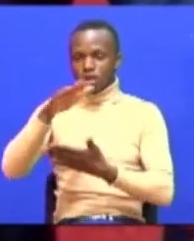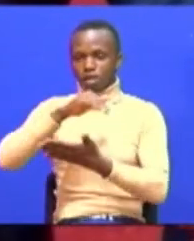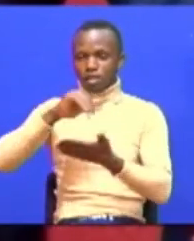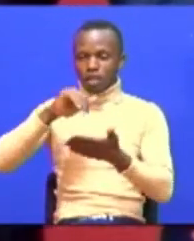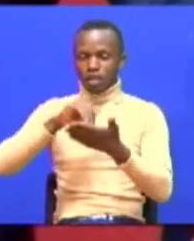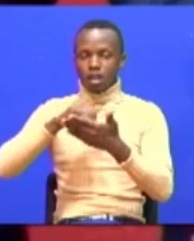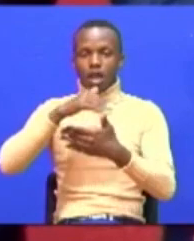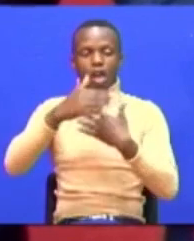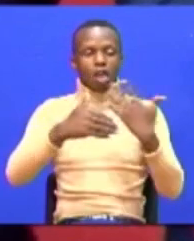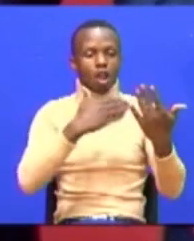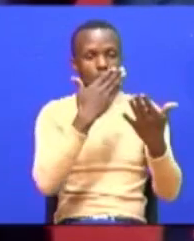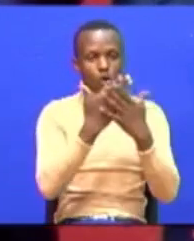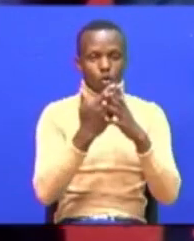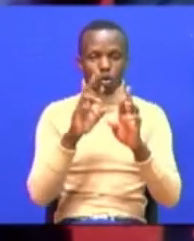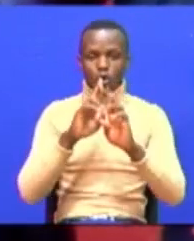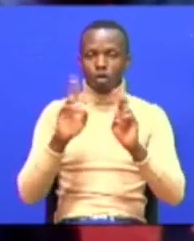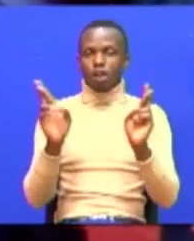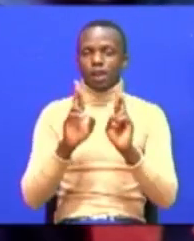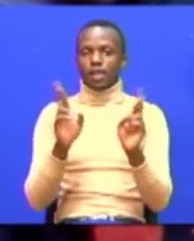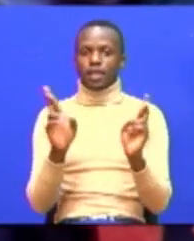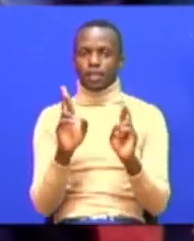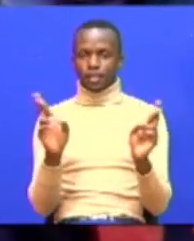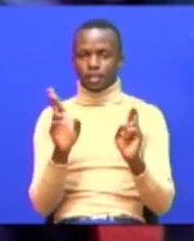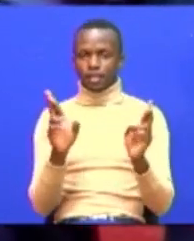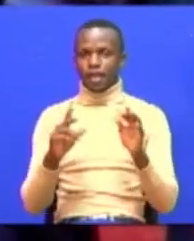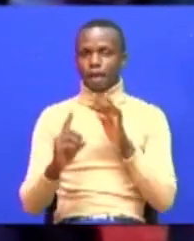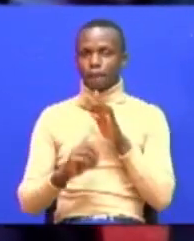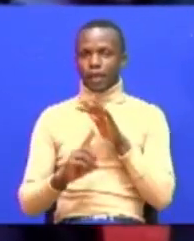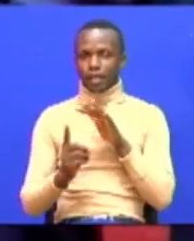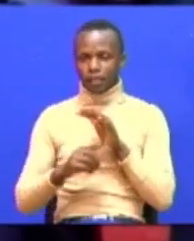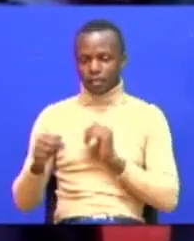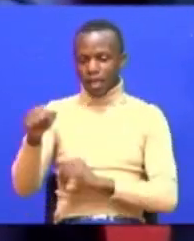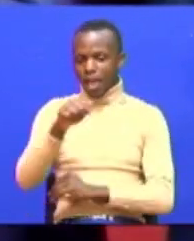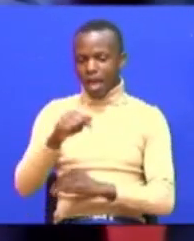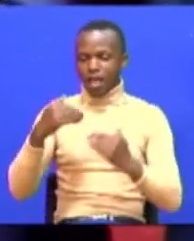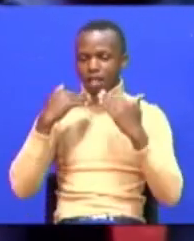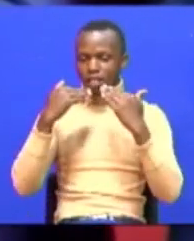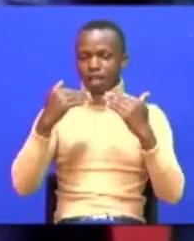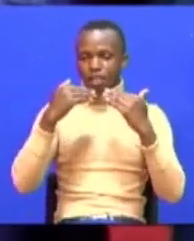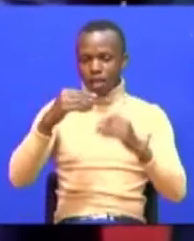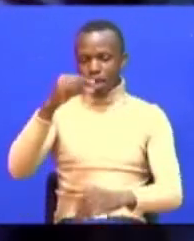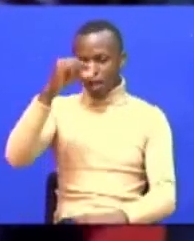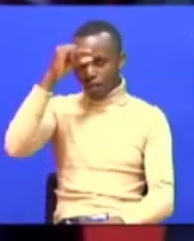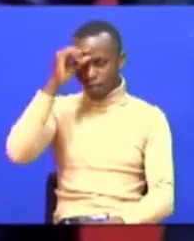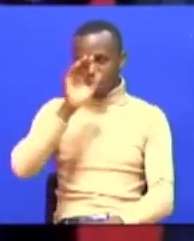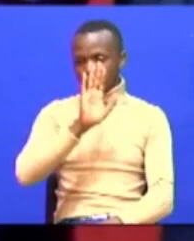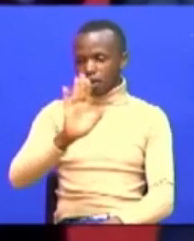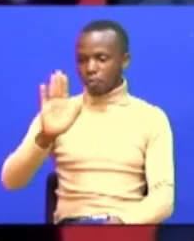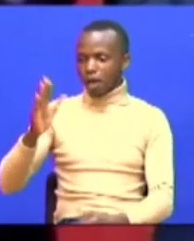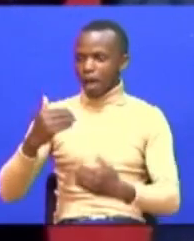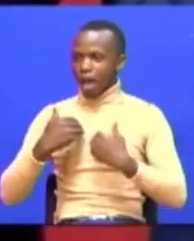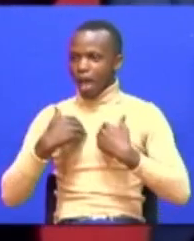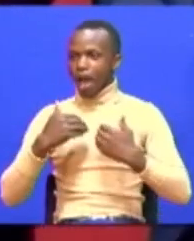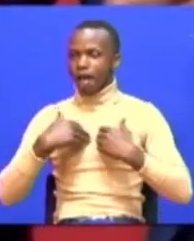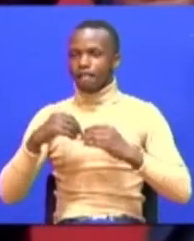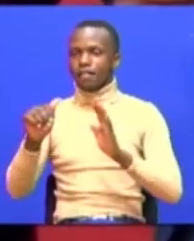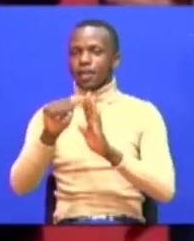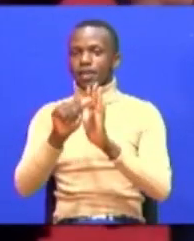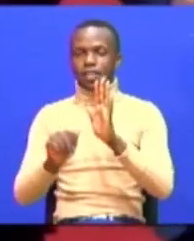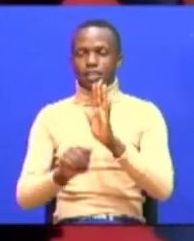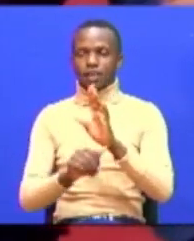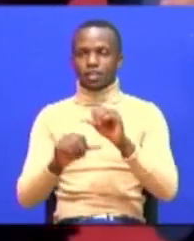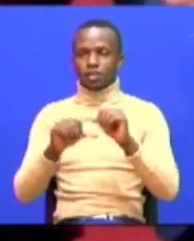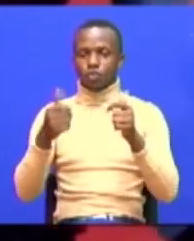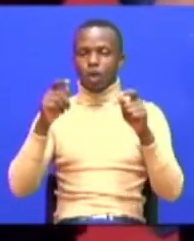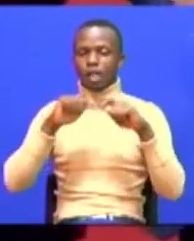Your Excellency, are prepared. As a ministry, we thank your government because we have a multi-agency